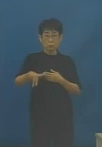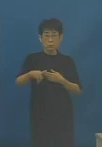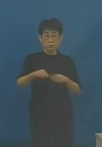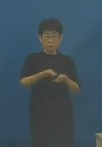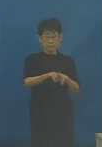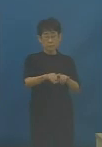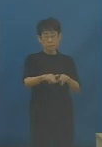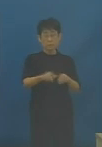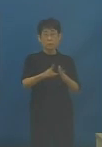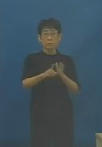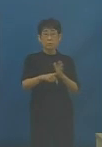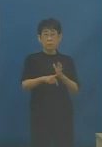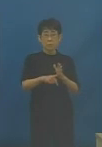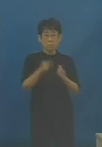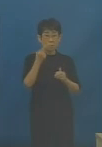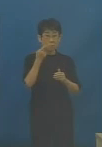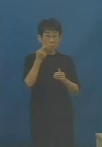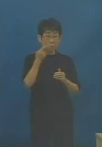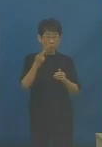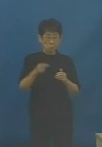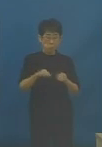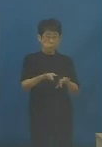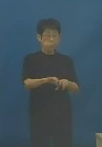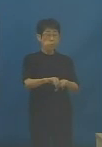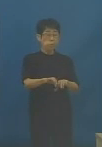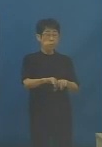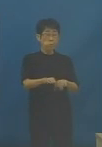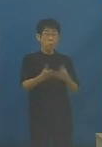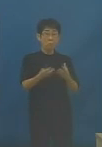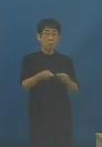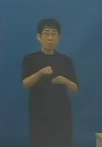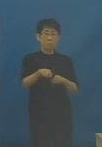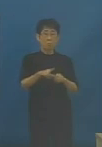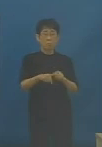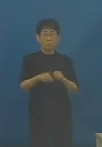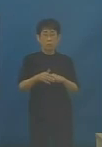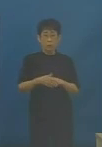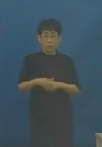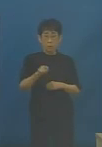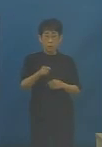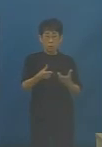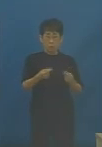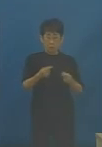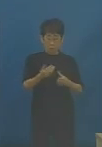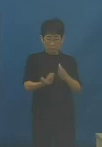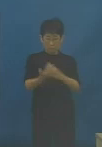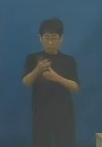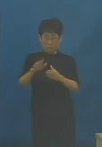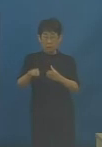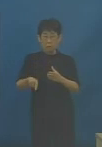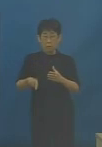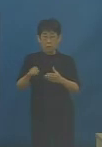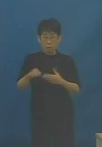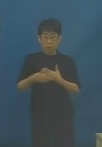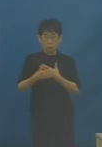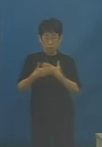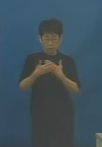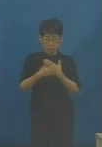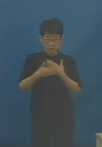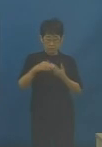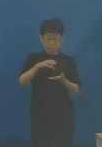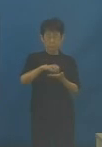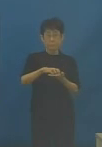そのハーシスに虚偽で入力したら同じようにそのデータが出てきて療養証明が出ますし、